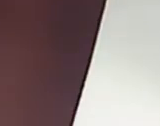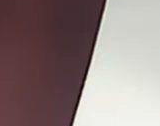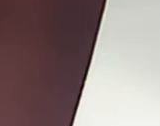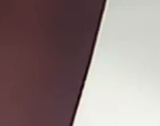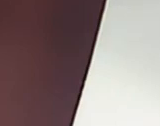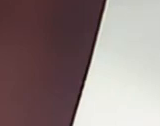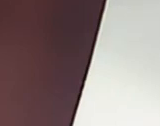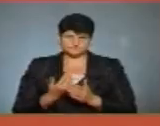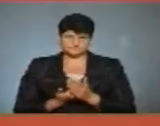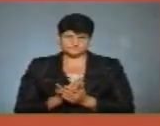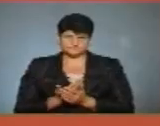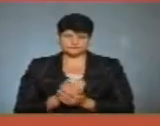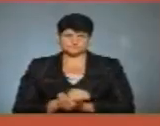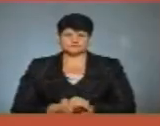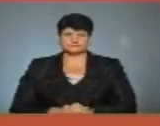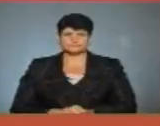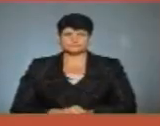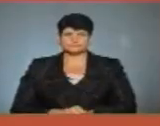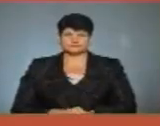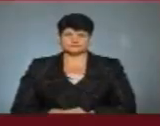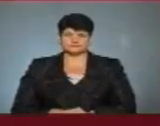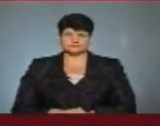Дивіться у випуску.